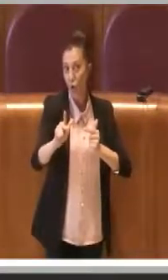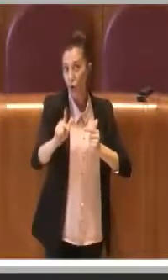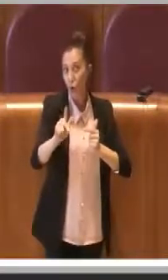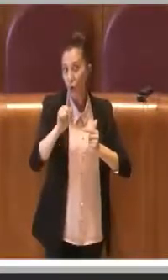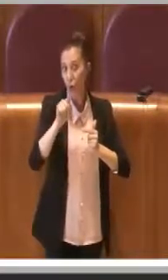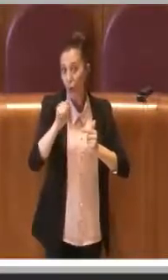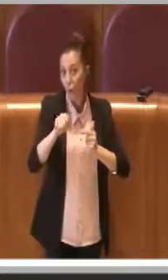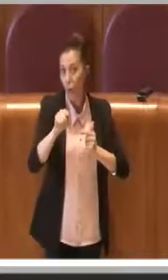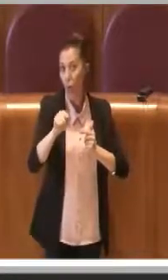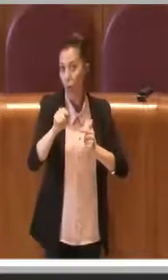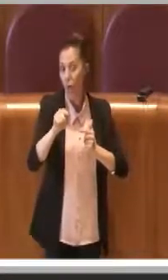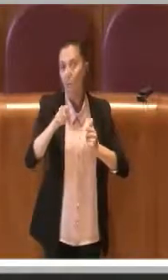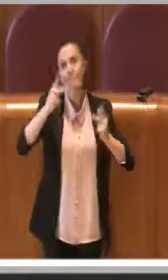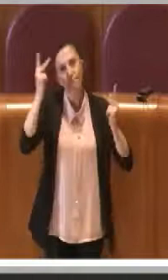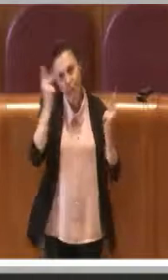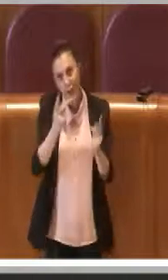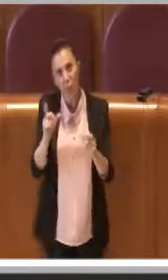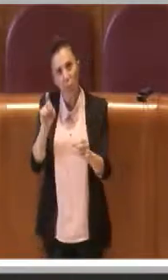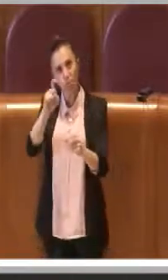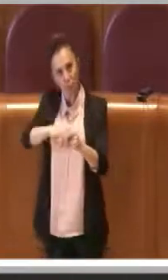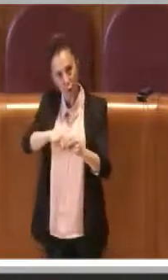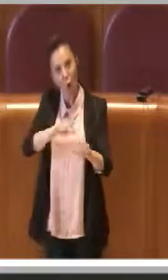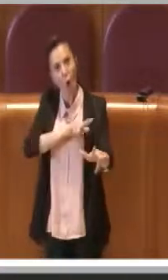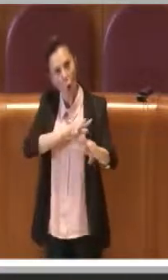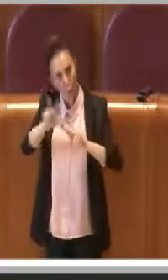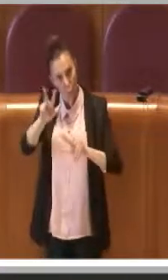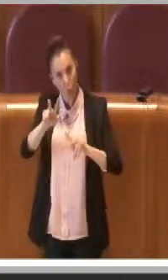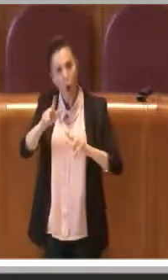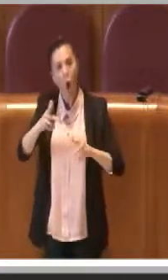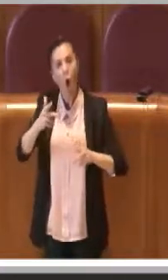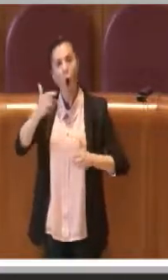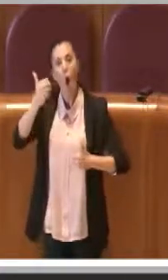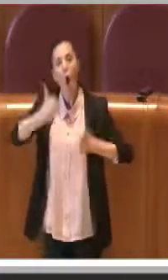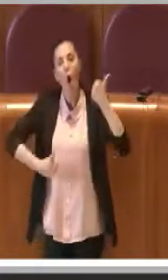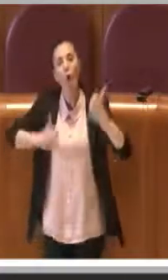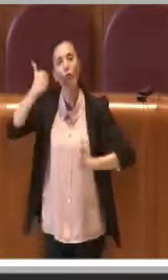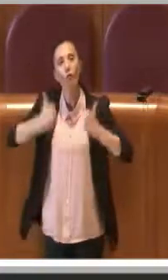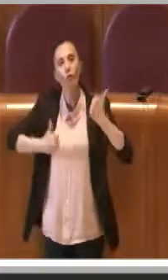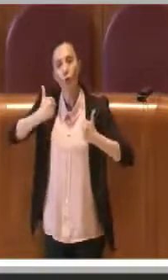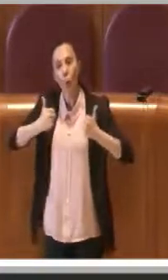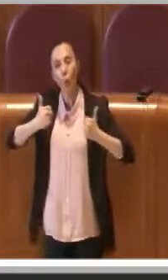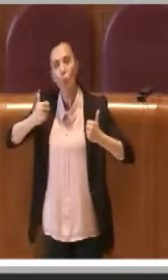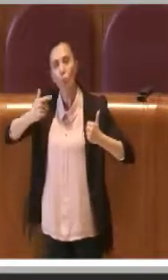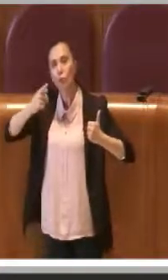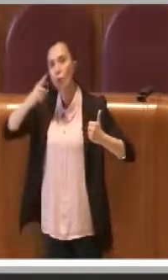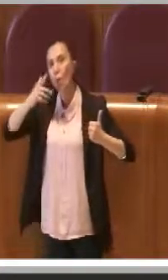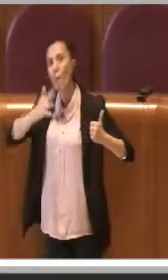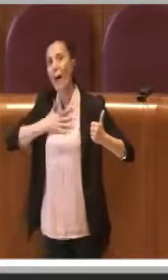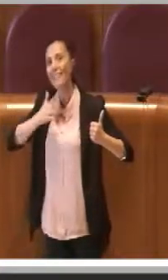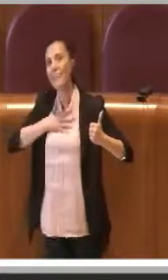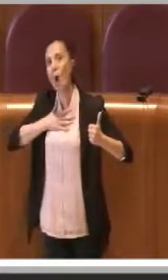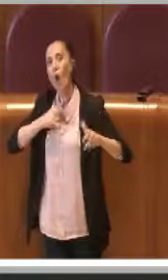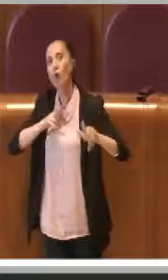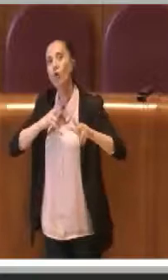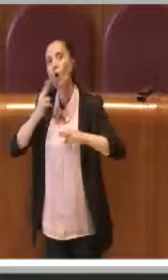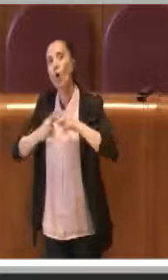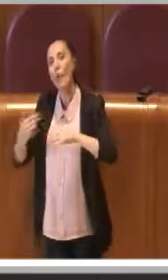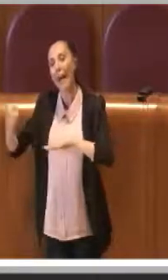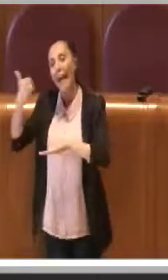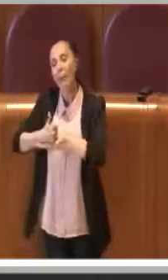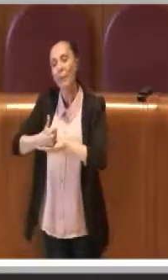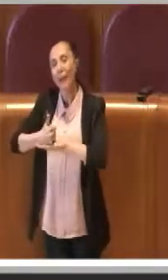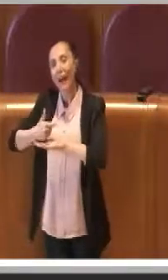partecipato dallo stesso comune, rispetto ai noi dalla gestione del patrimonio di Roma Capitale, che è